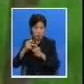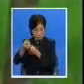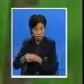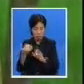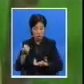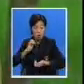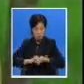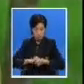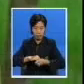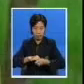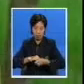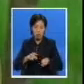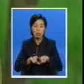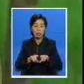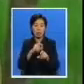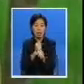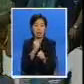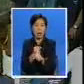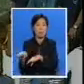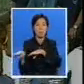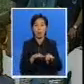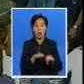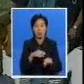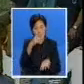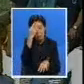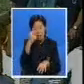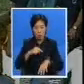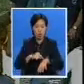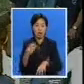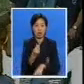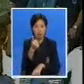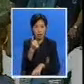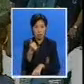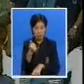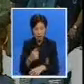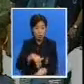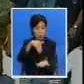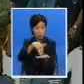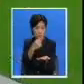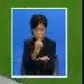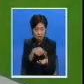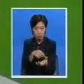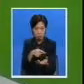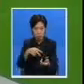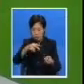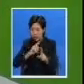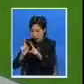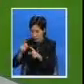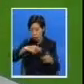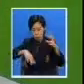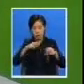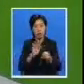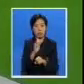พร้อมๆกันเพื่อไม่ให้เกษตรกรได้เสียเวลา ครับ เพราะงั้น1 จุดนี้สามารถจะดูแลได้ทั้งหมด แล้วก็ที่ครม.เอง